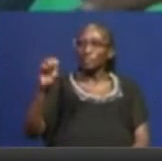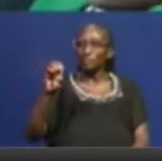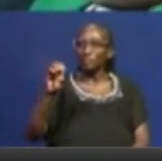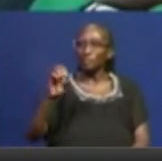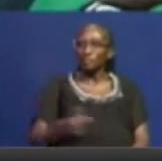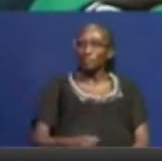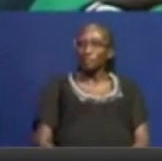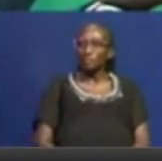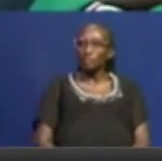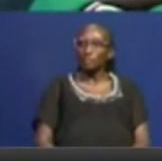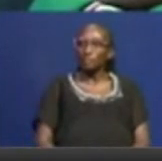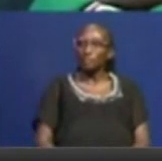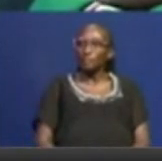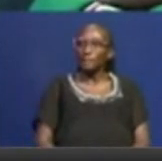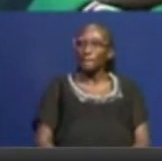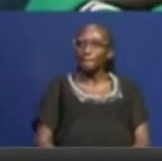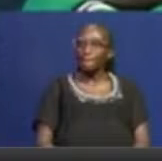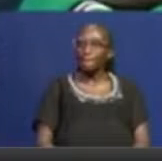Kariuki.